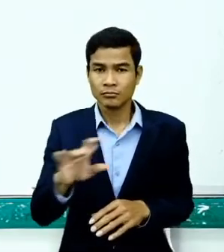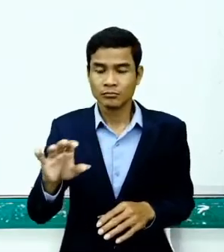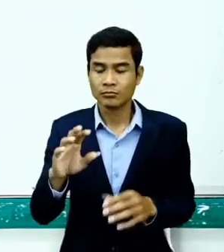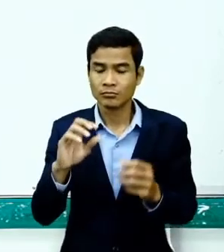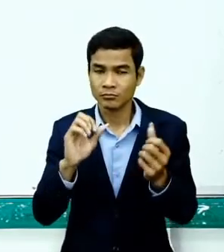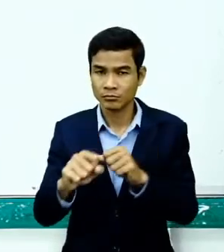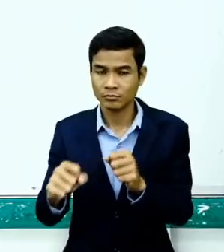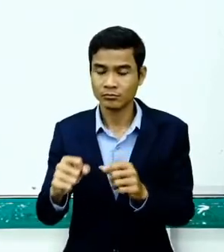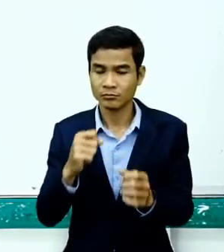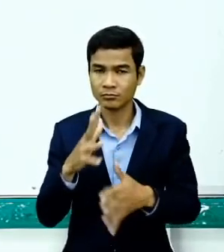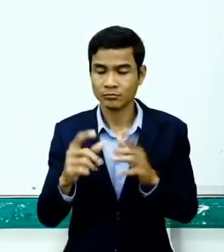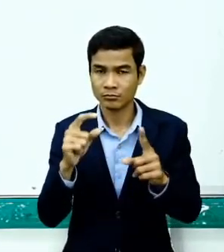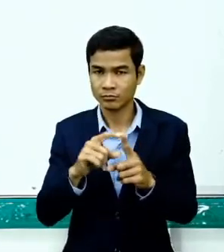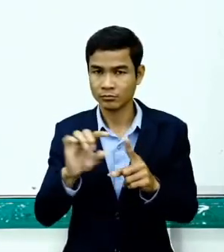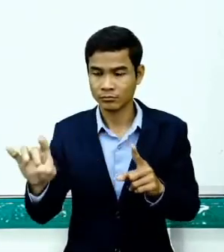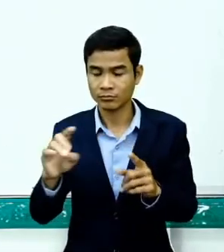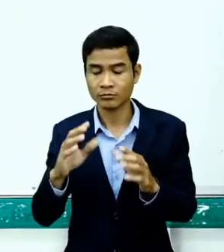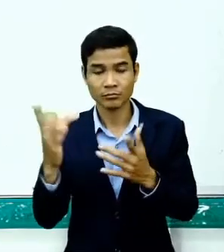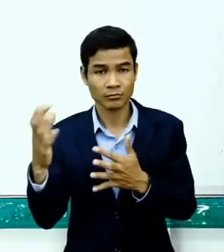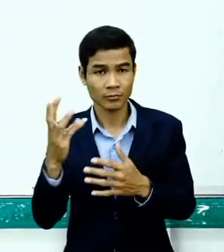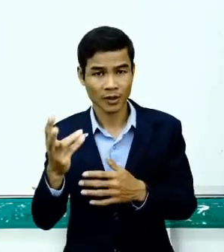កូនអានព្យាងកូនចាំបន្តិច